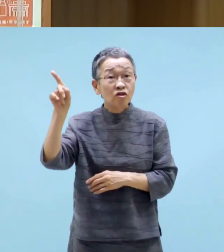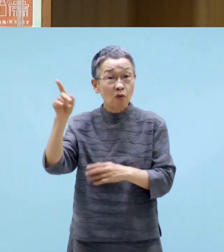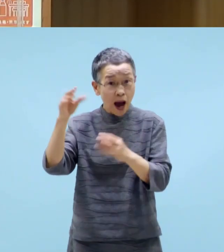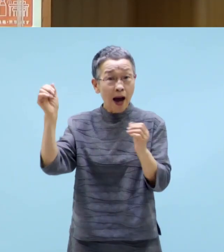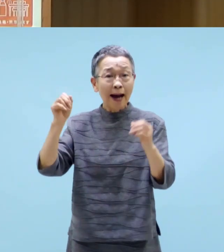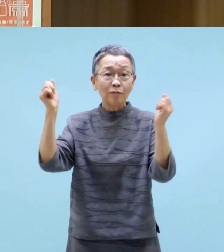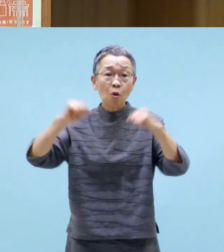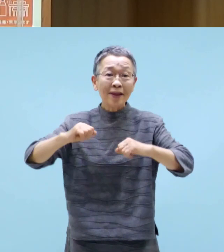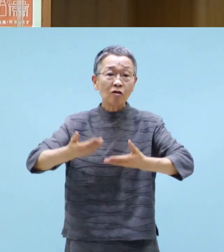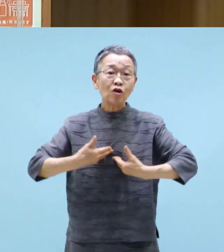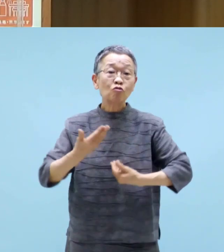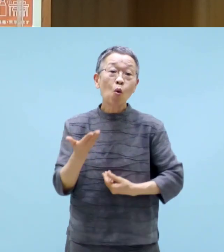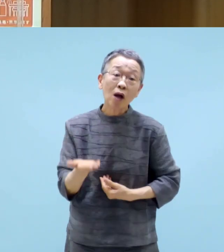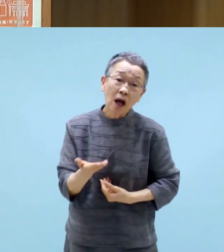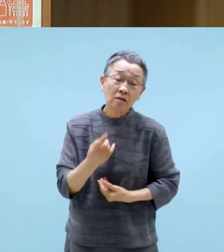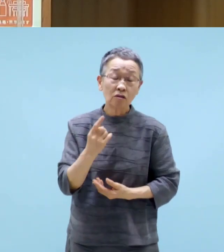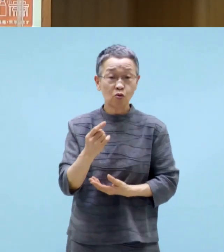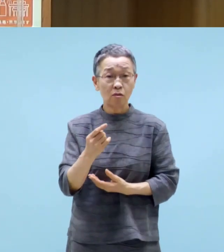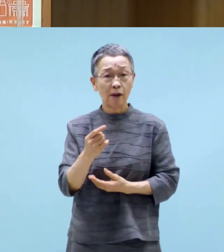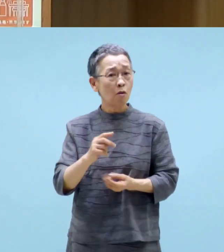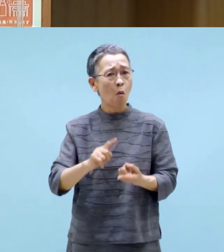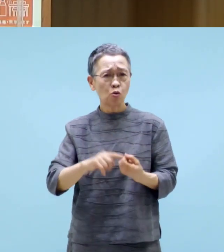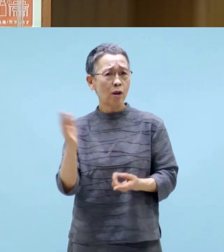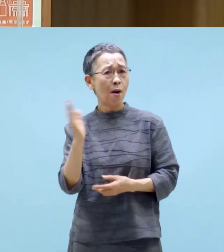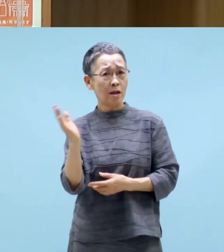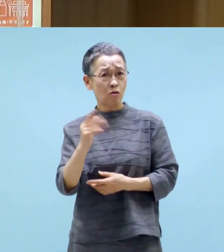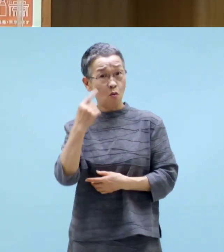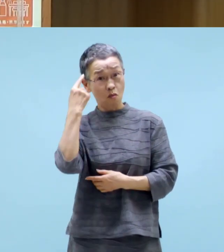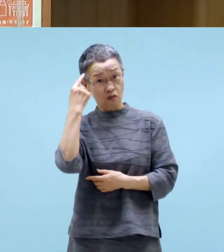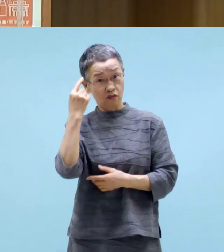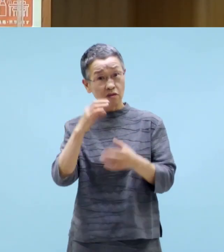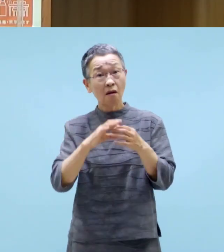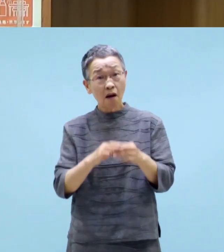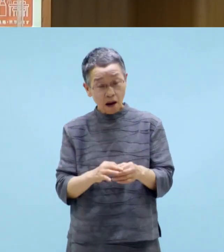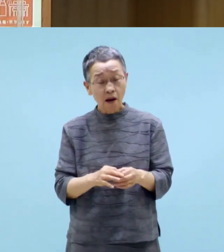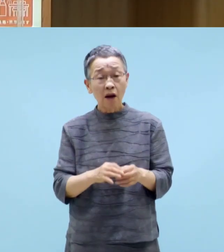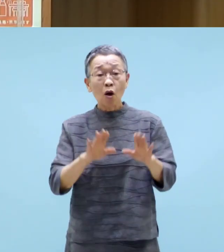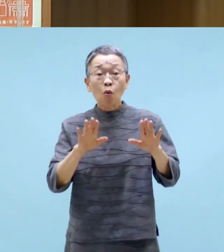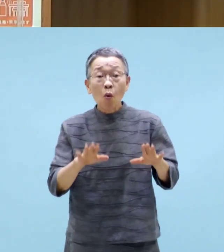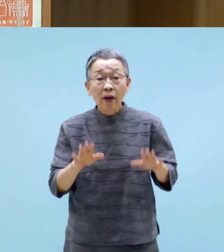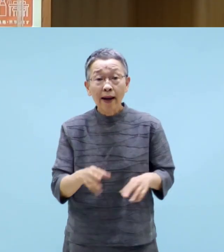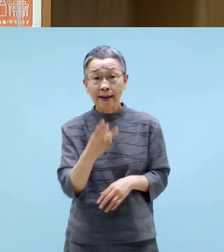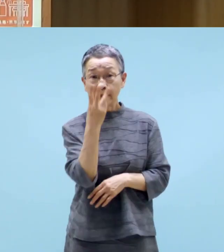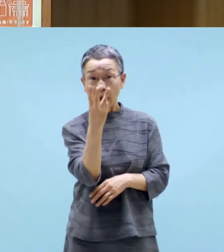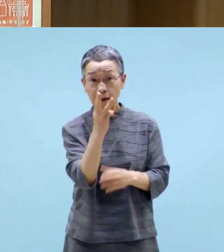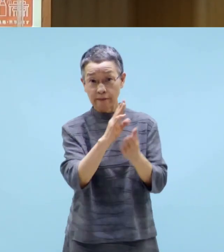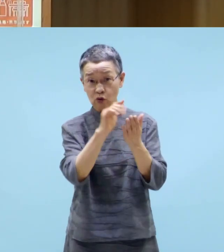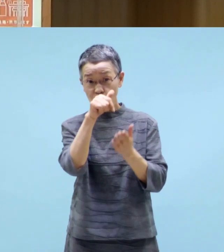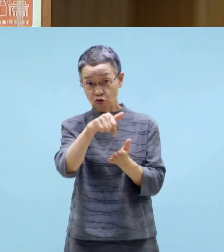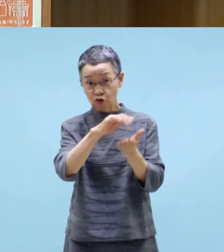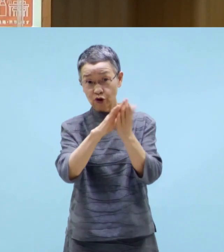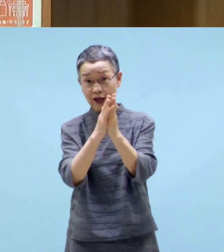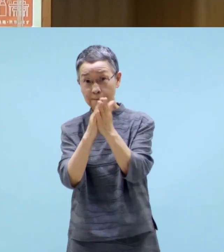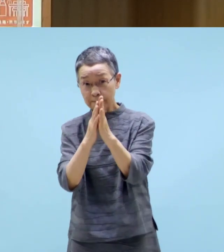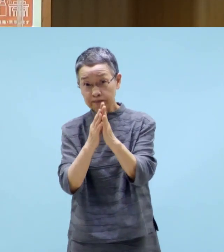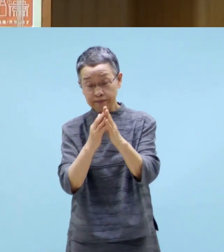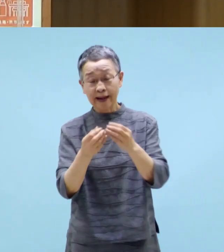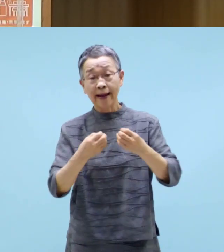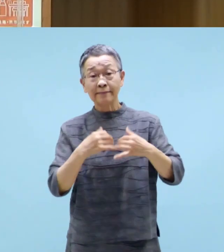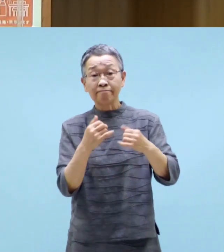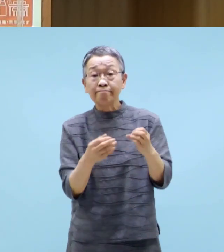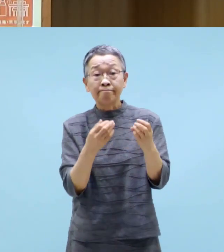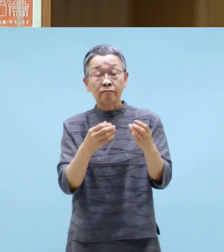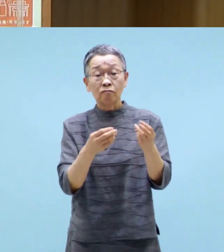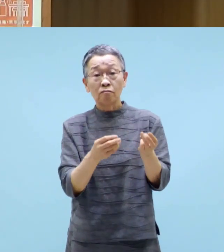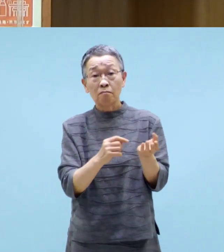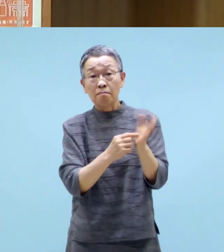から、そういうことを考えると、まあ、今回あの3府県で出たので、どういった条件の時にまん延防